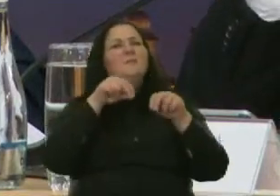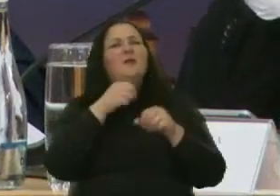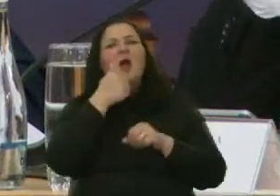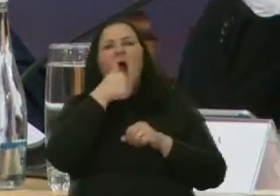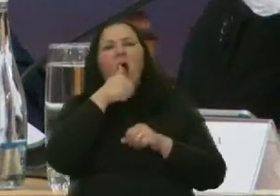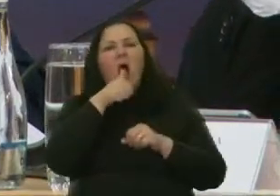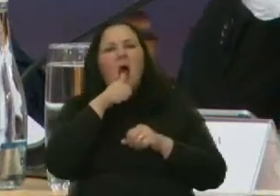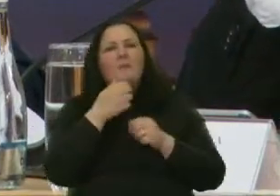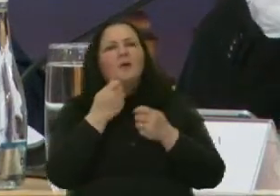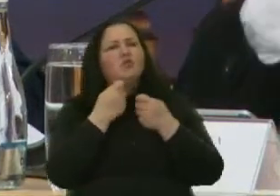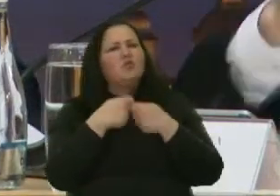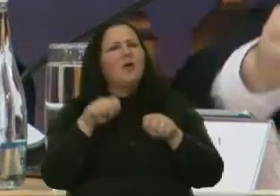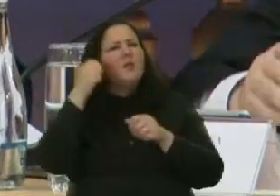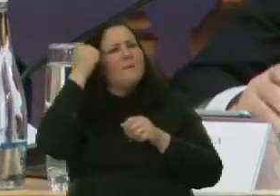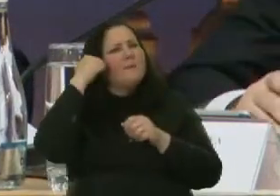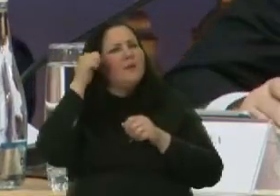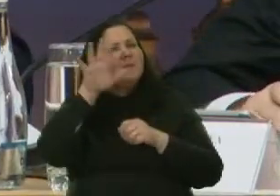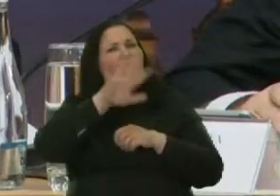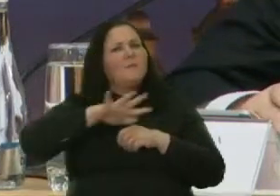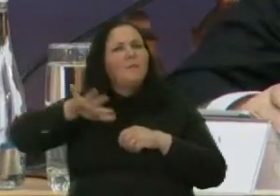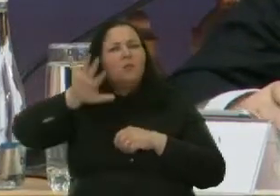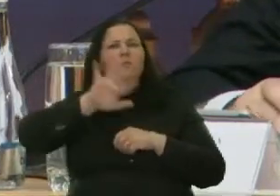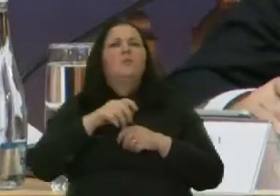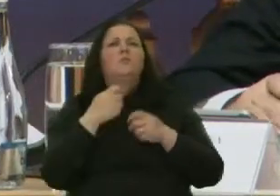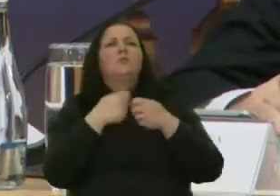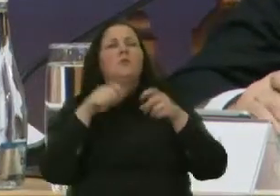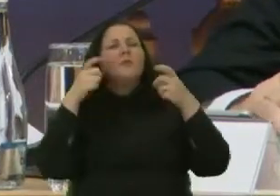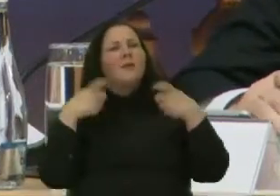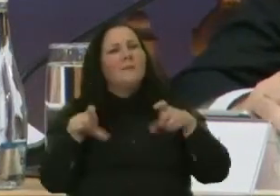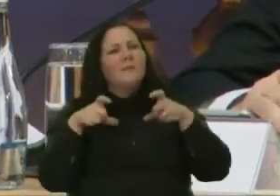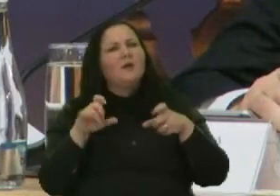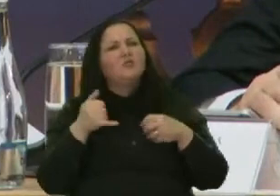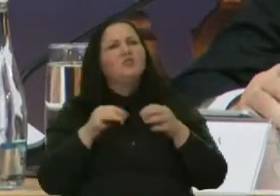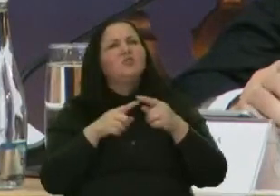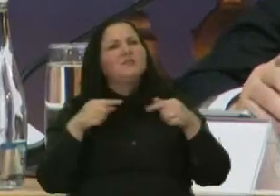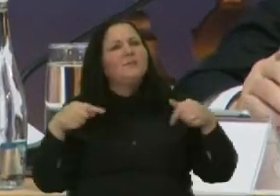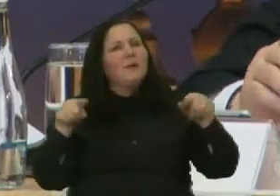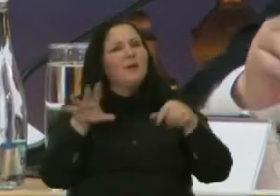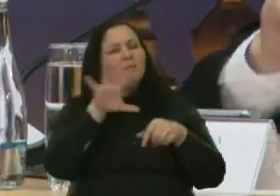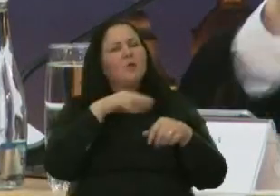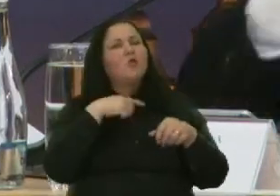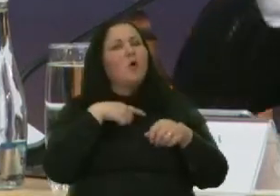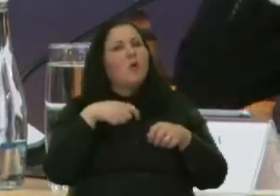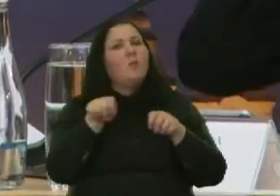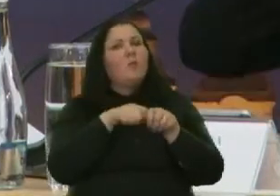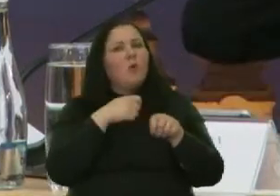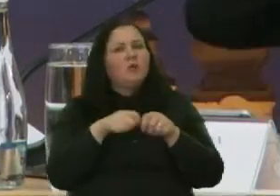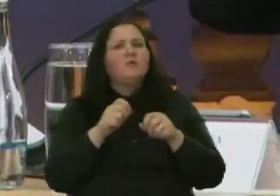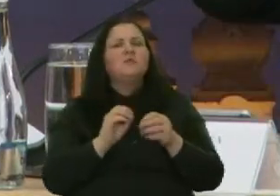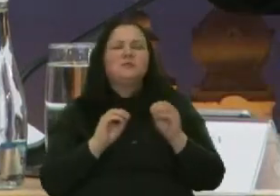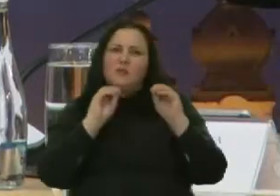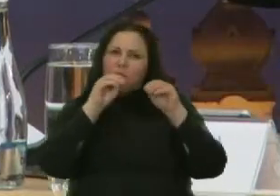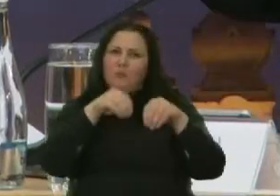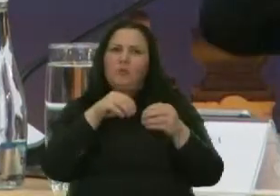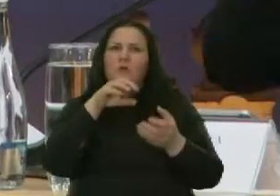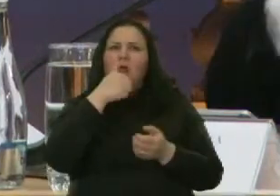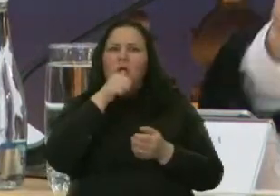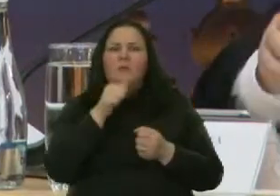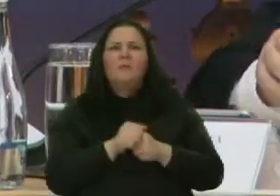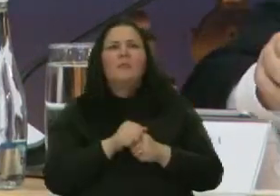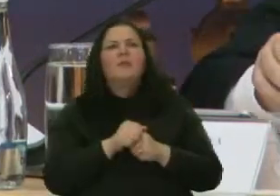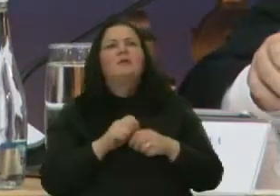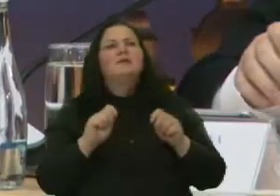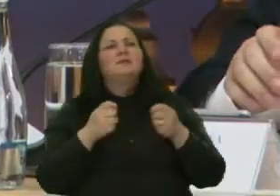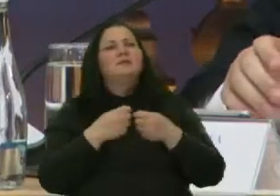piețele publice Pe măsură ce toate parcurile și spațiile publice le reabilităm se instalează asemenea ă cișmele renovare spațiul